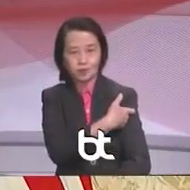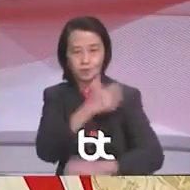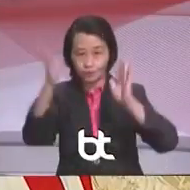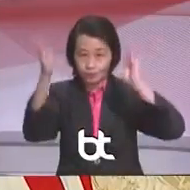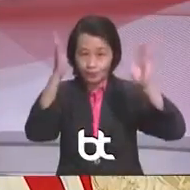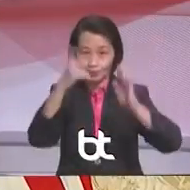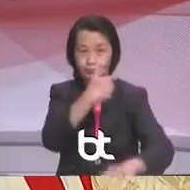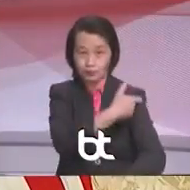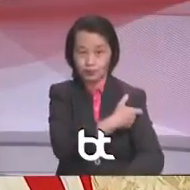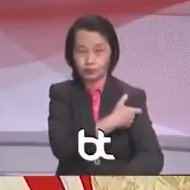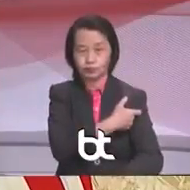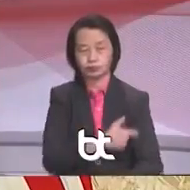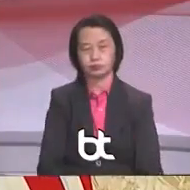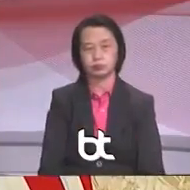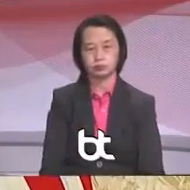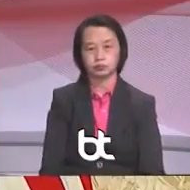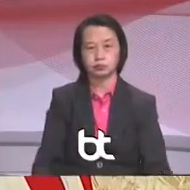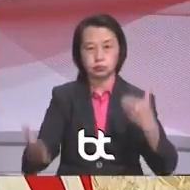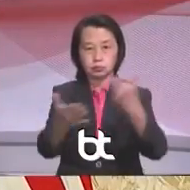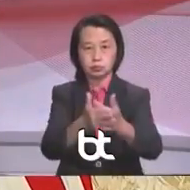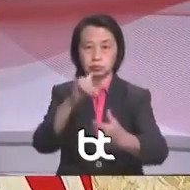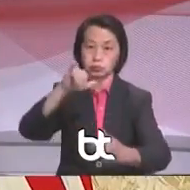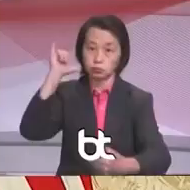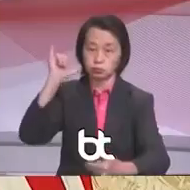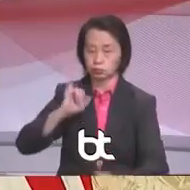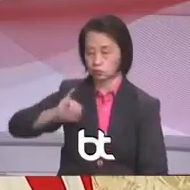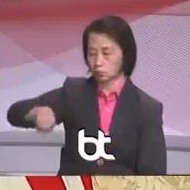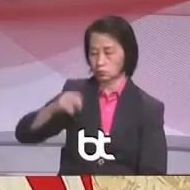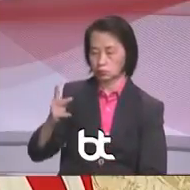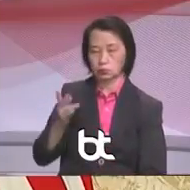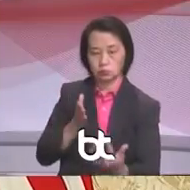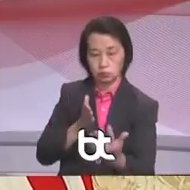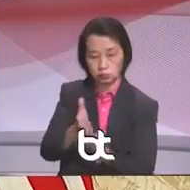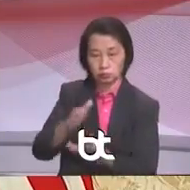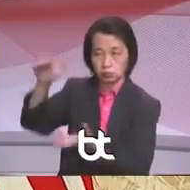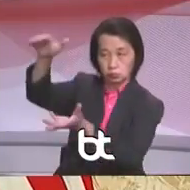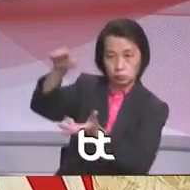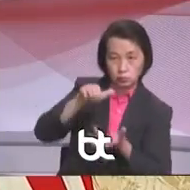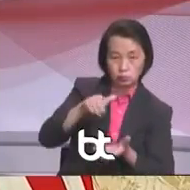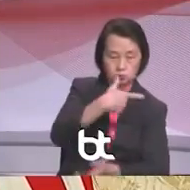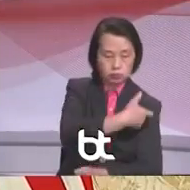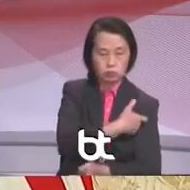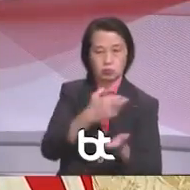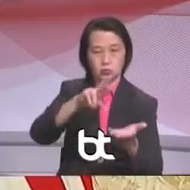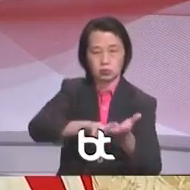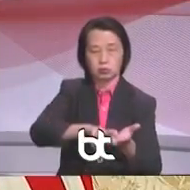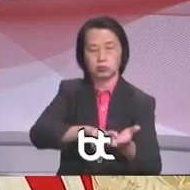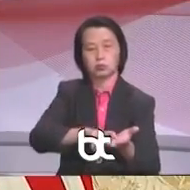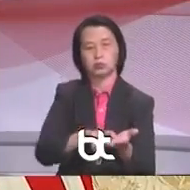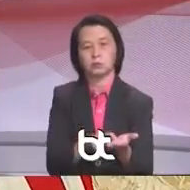kebangsaan, PISCK. Sehingga semalam, jawatankuasa jaminan akses bekalan vaksin COVID-19 merekodkan